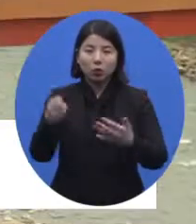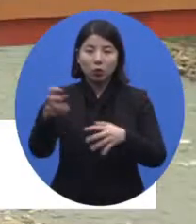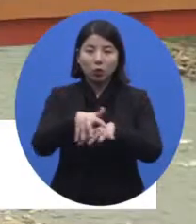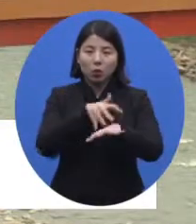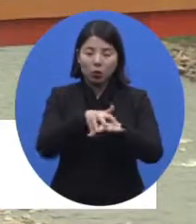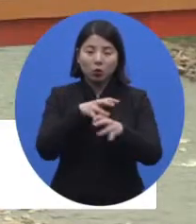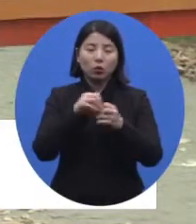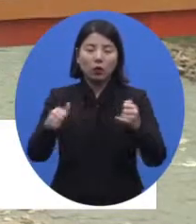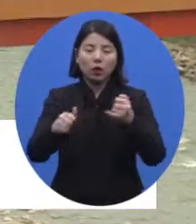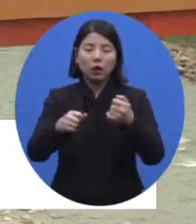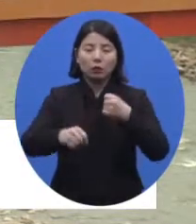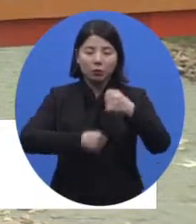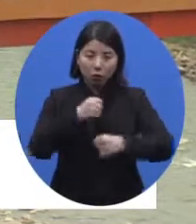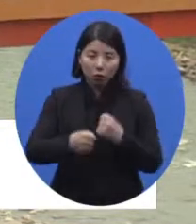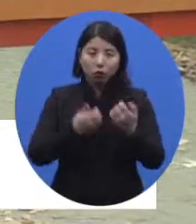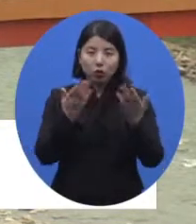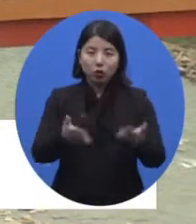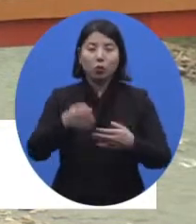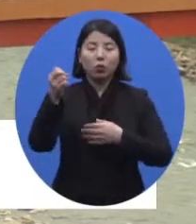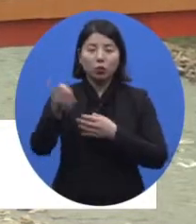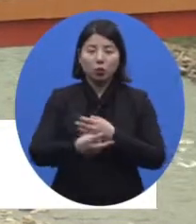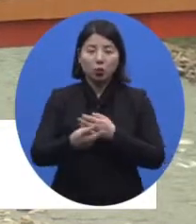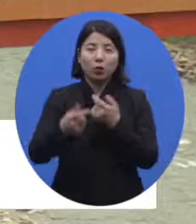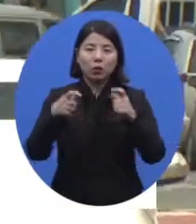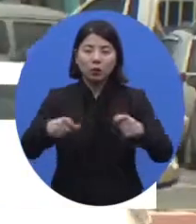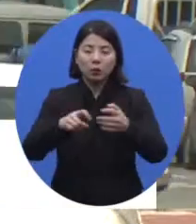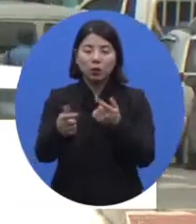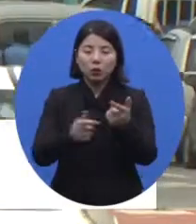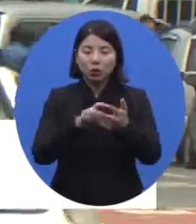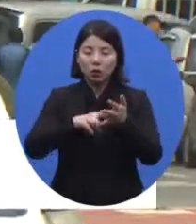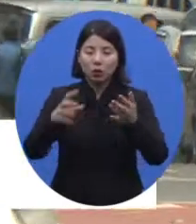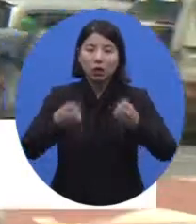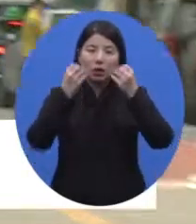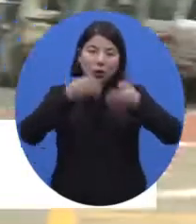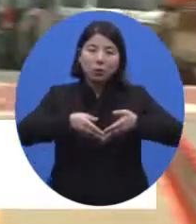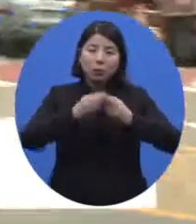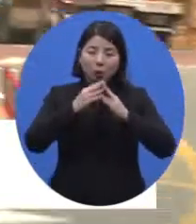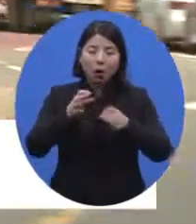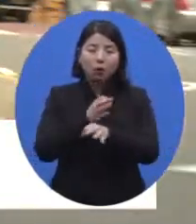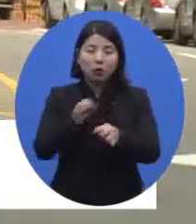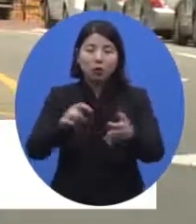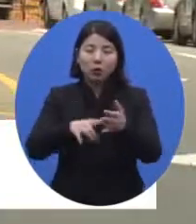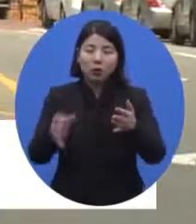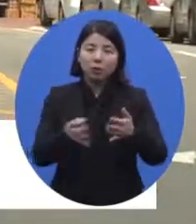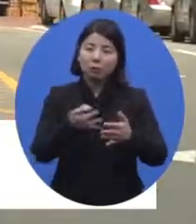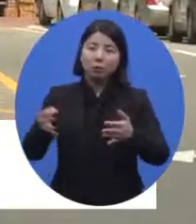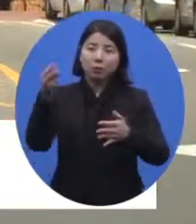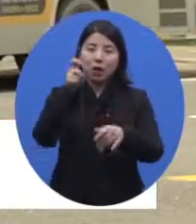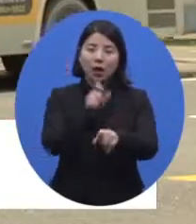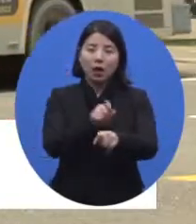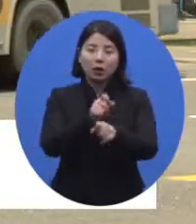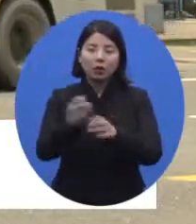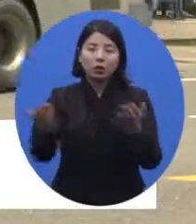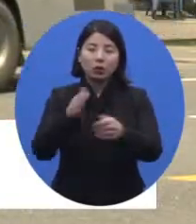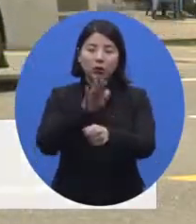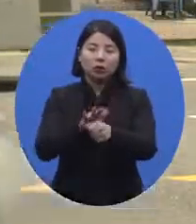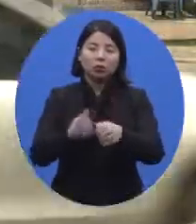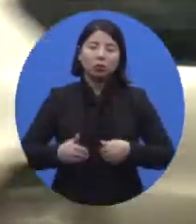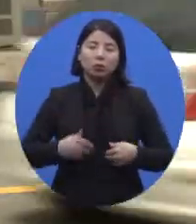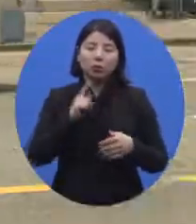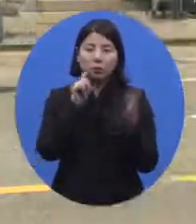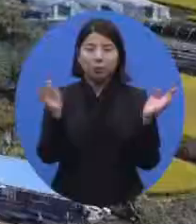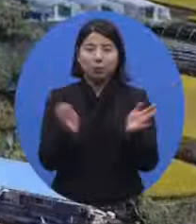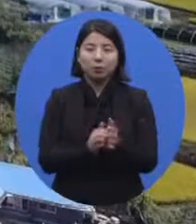기구, 정원 자율권 부여, 지방 조정세 신설, 교부세 인상 등 행정적, 재정적 지원을 해야 한다는